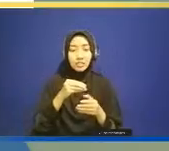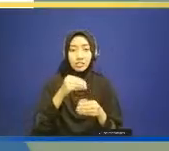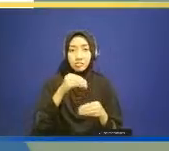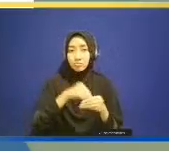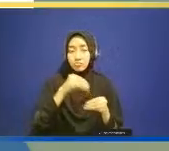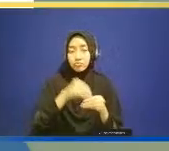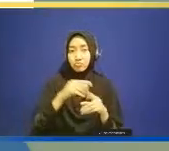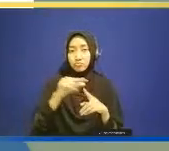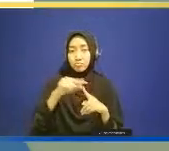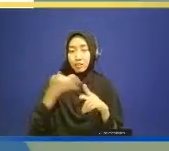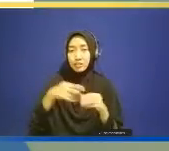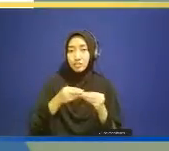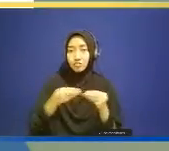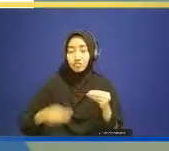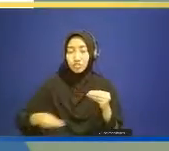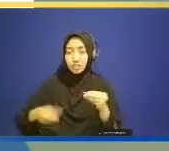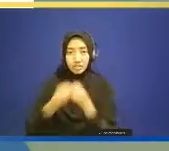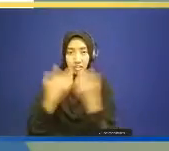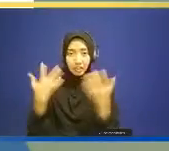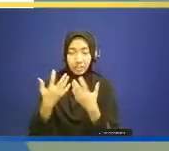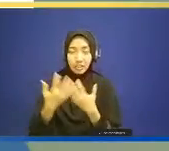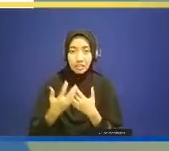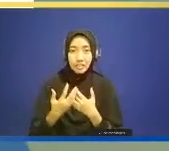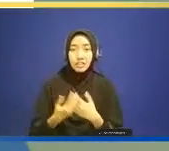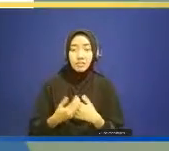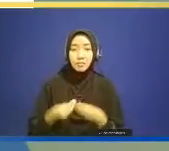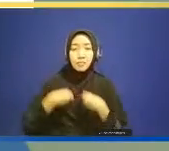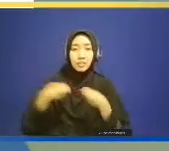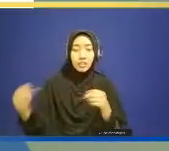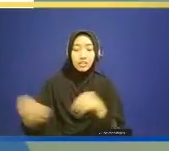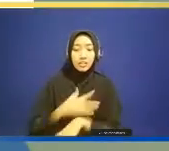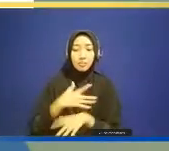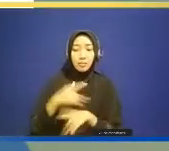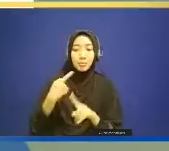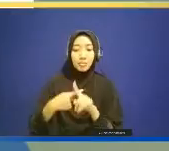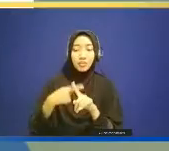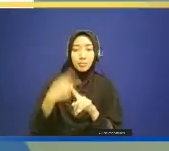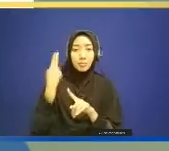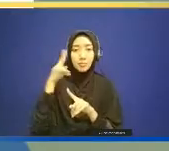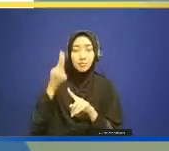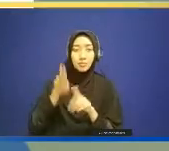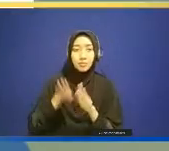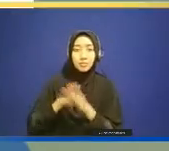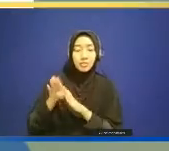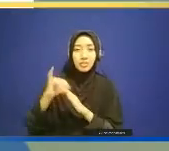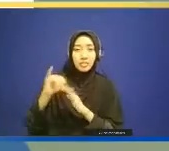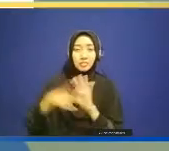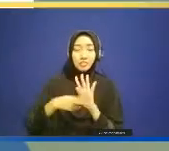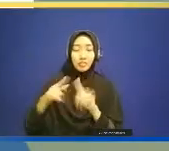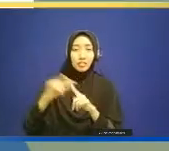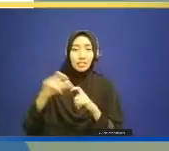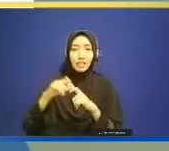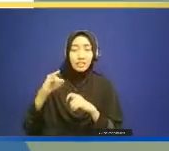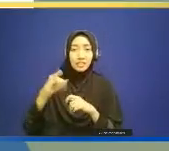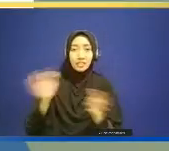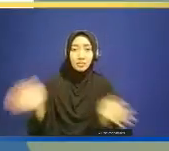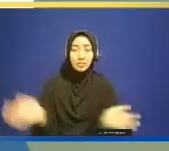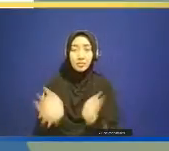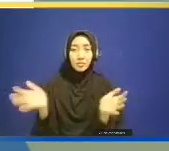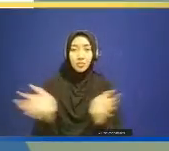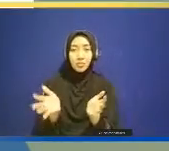terukur efisien dan juga terus memberikan dampak positif bagi peningkatan investasi dan mendorong transformasi